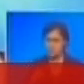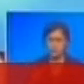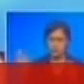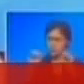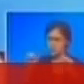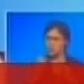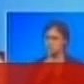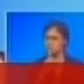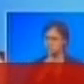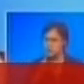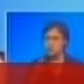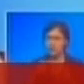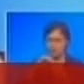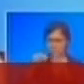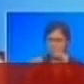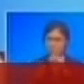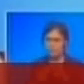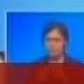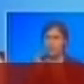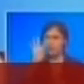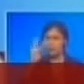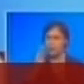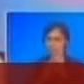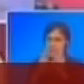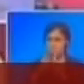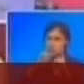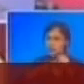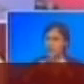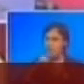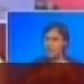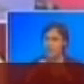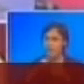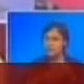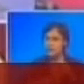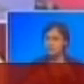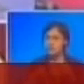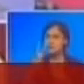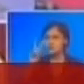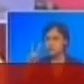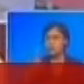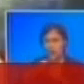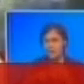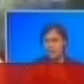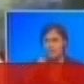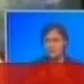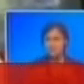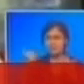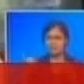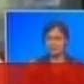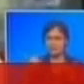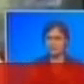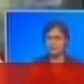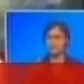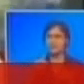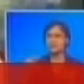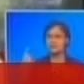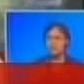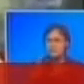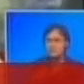walang basihan ang numero. $4 billion na po, 2 bilyong piso ang na-recover